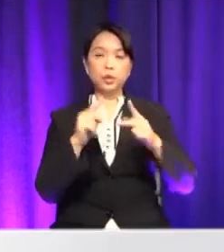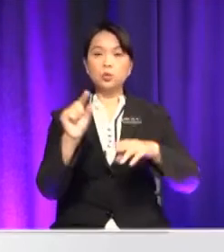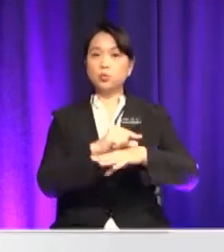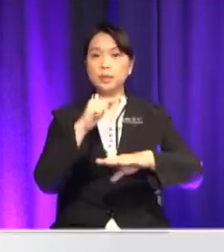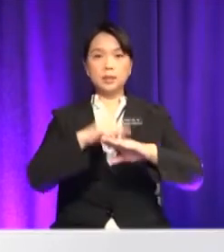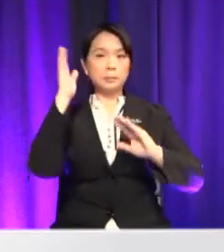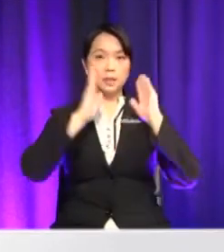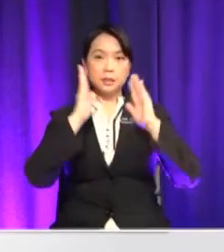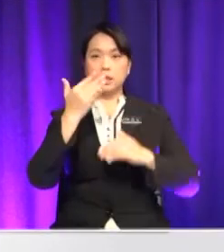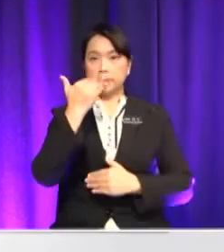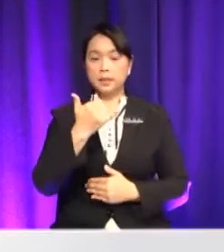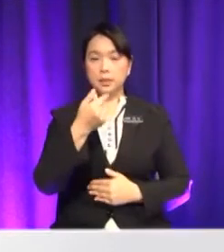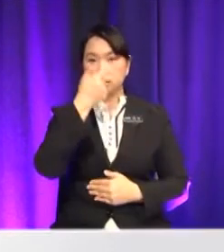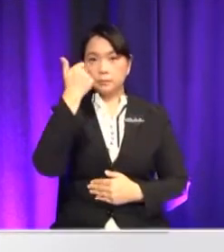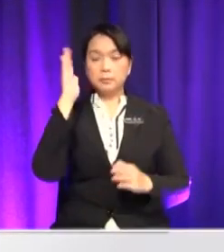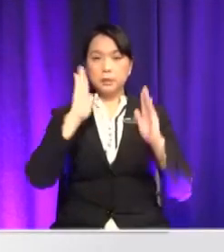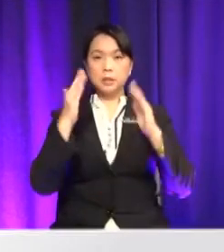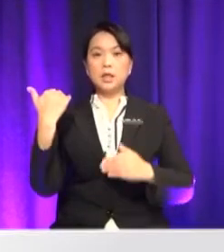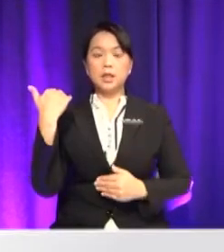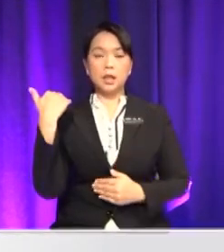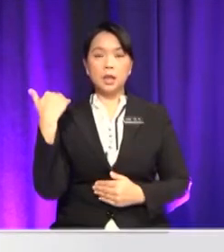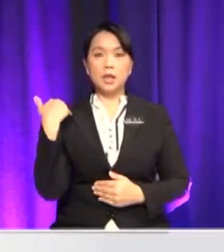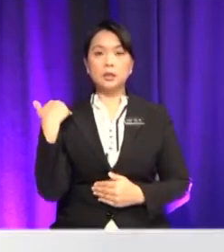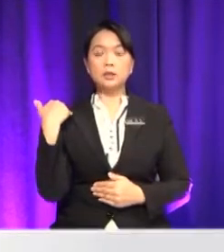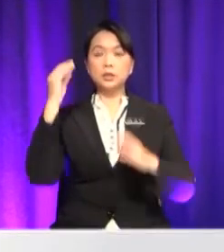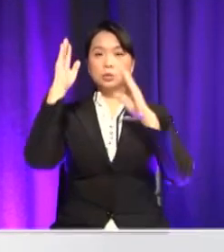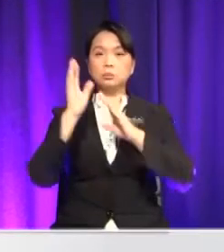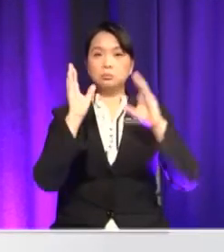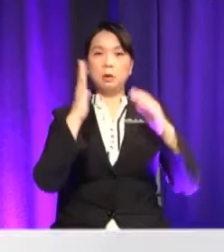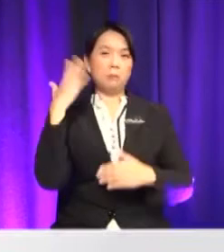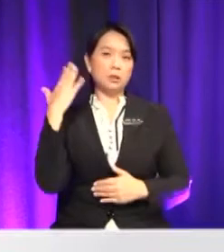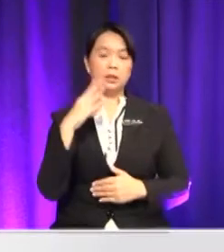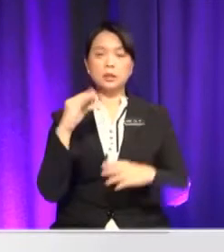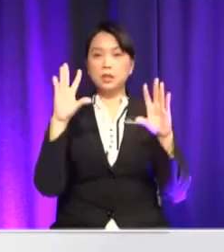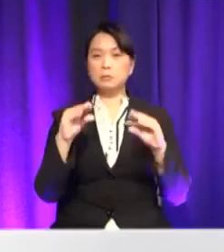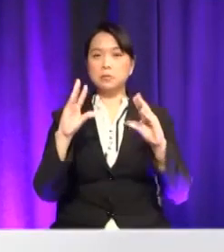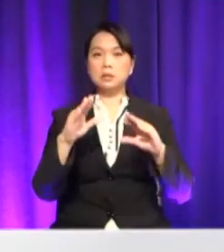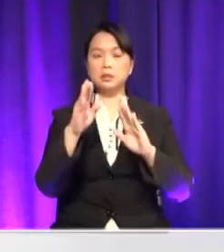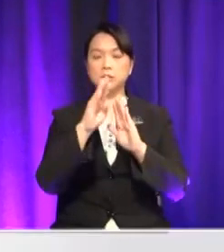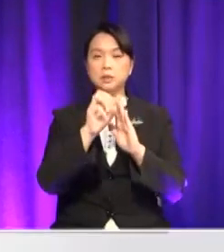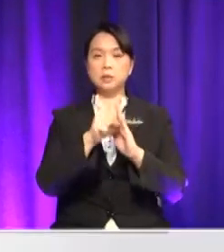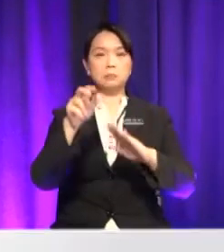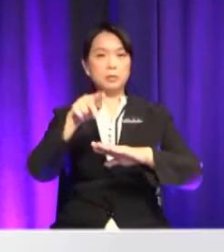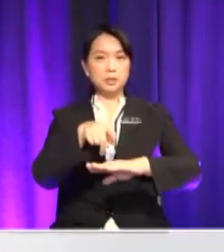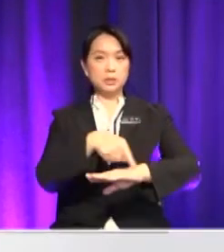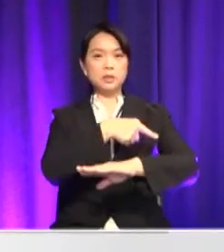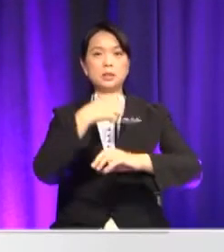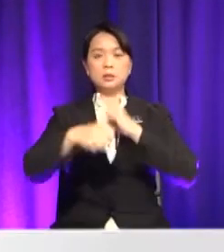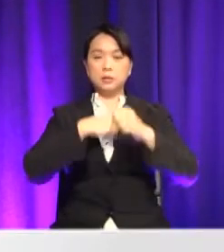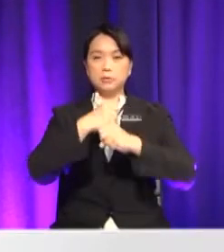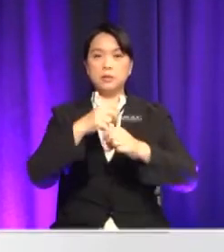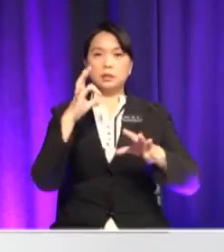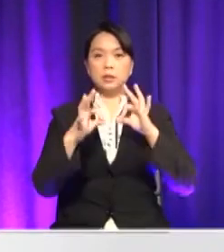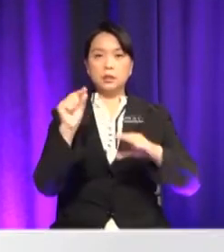Kenapa curam? Sebabkan Malaysia ni ada iklim panas dan lembap sepanjang tahun. So maksudnya bila guna